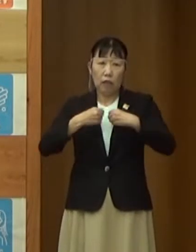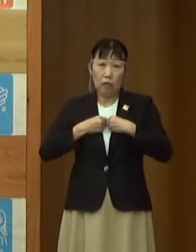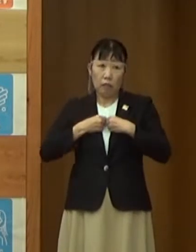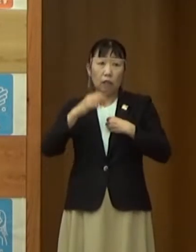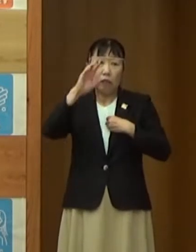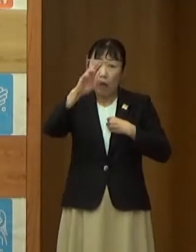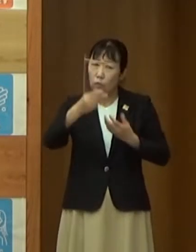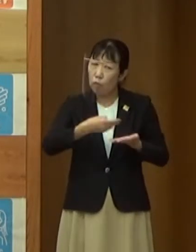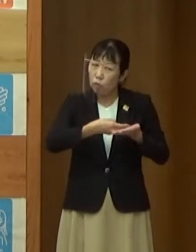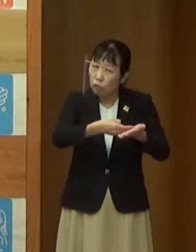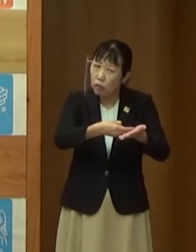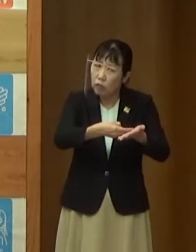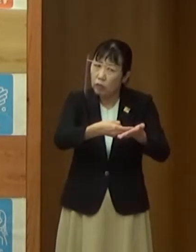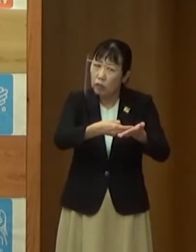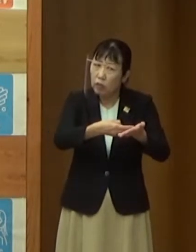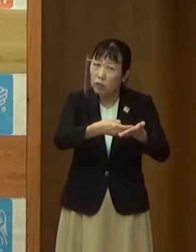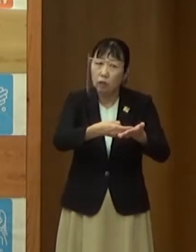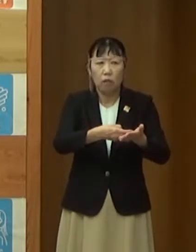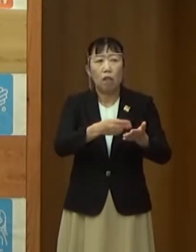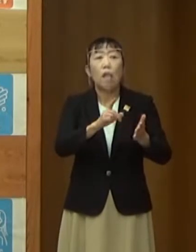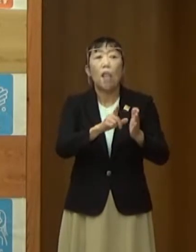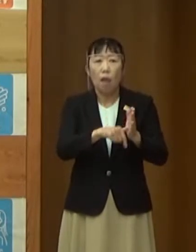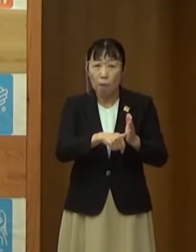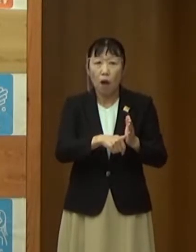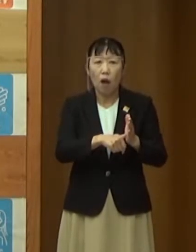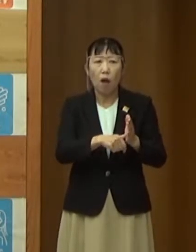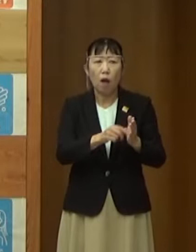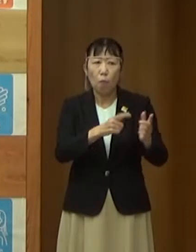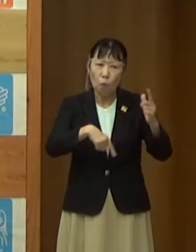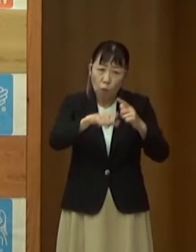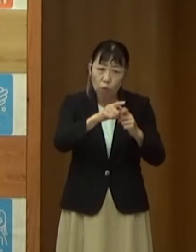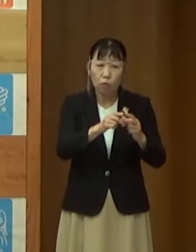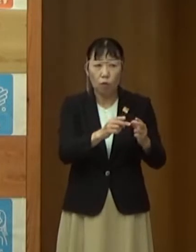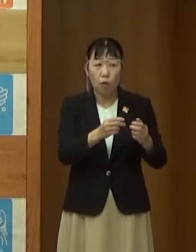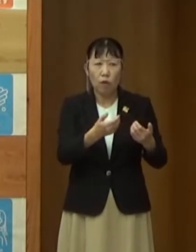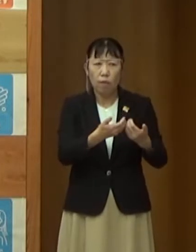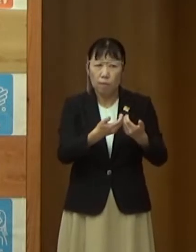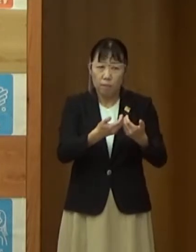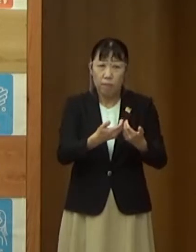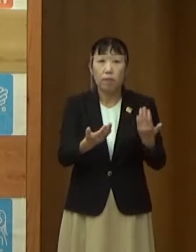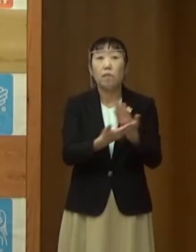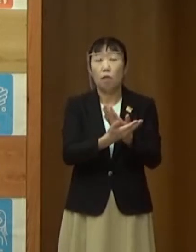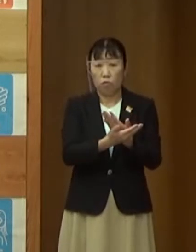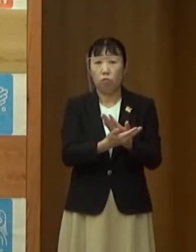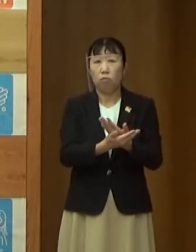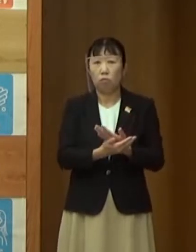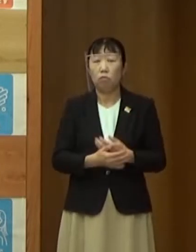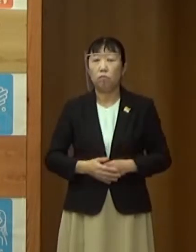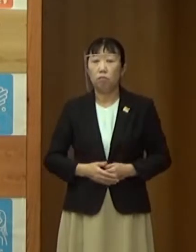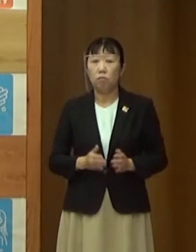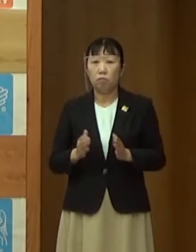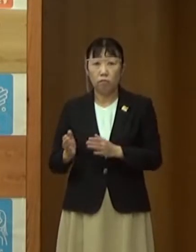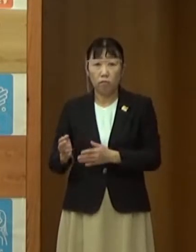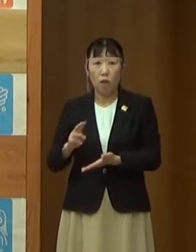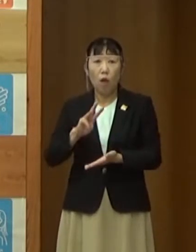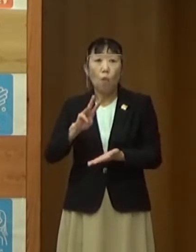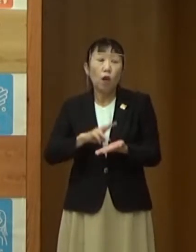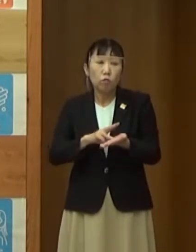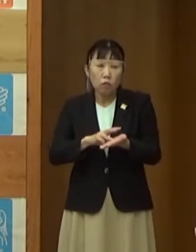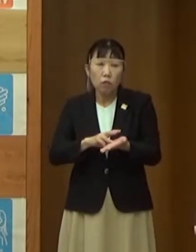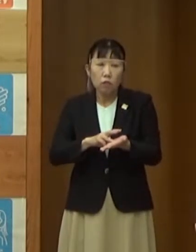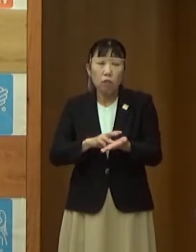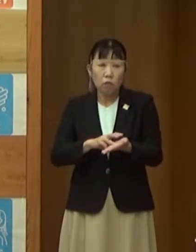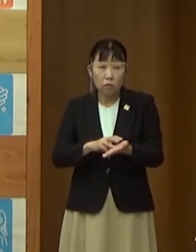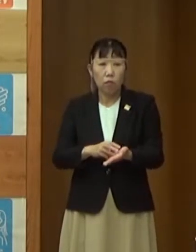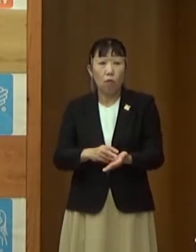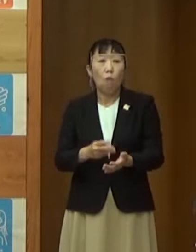ければならないという状況であります。まあ、そのワクチンの接種でありますが、まあ、北海道の高齢者の皆様に対